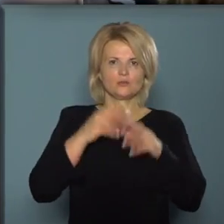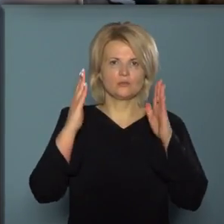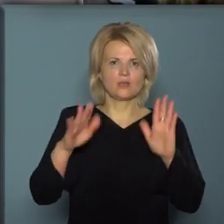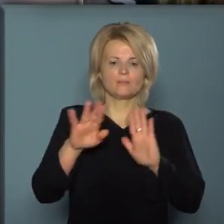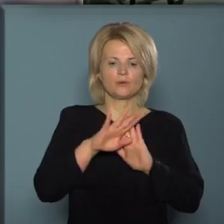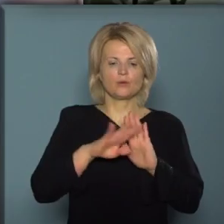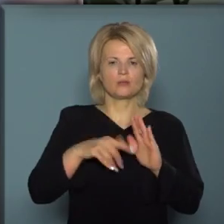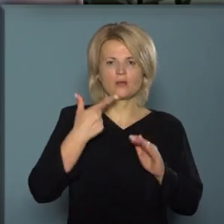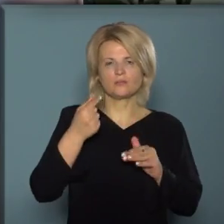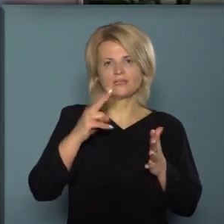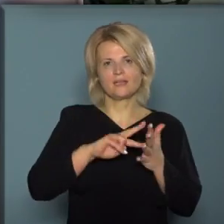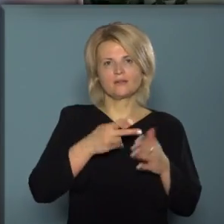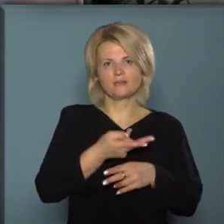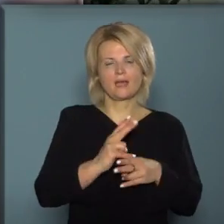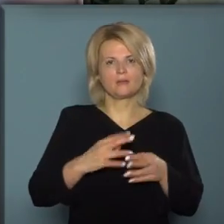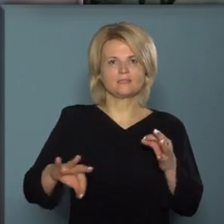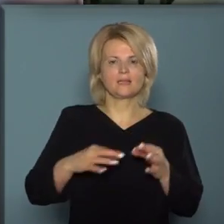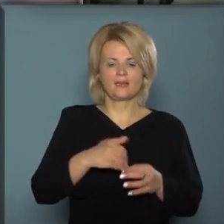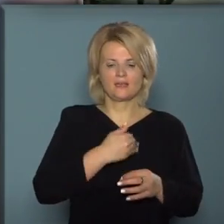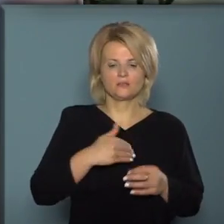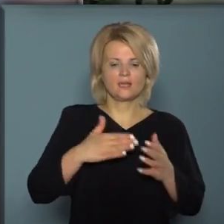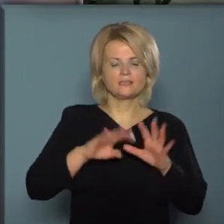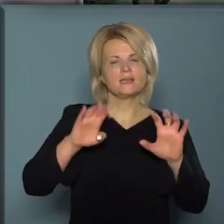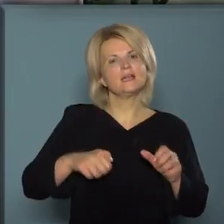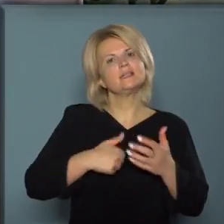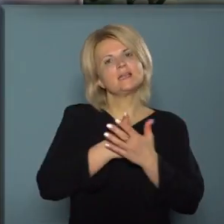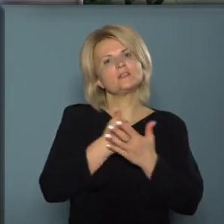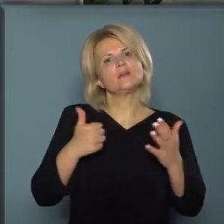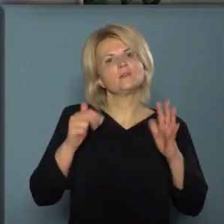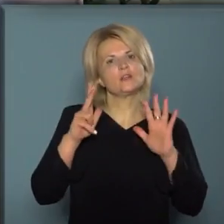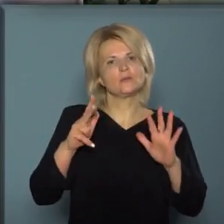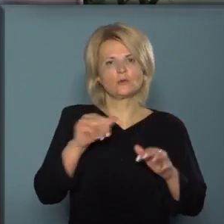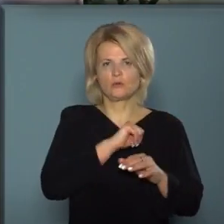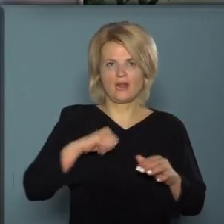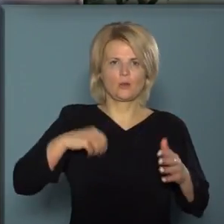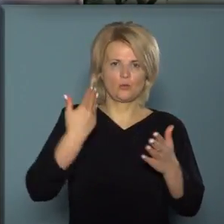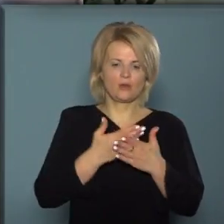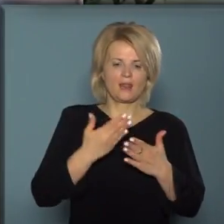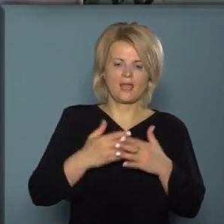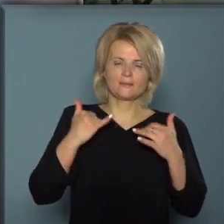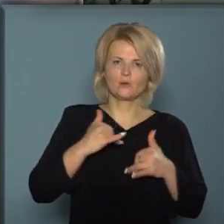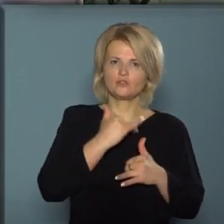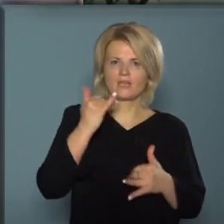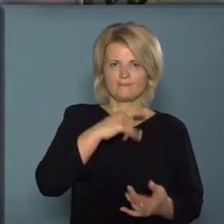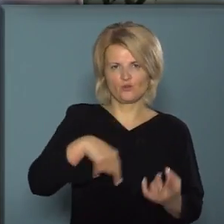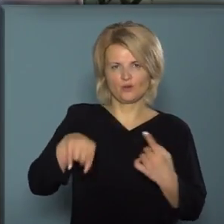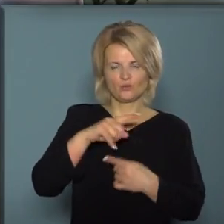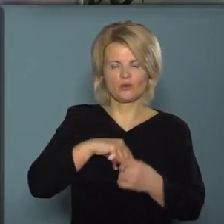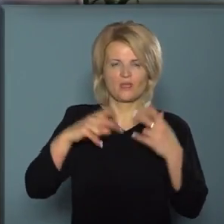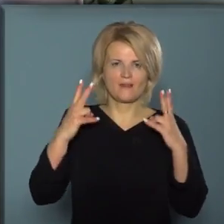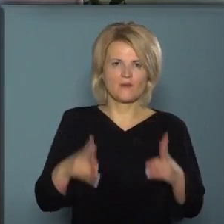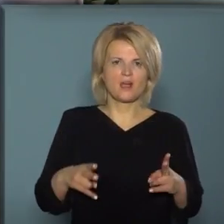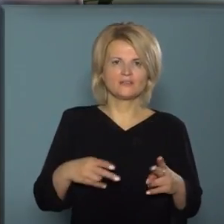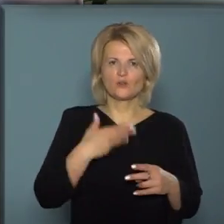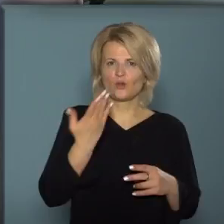programjairól. A 20. kerületi állami zeneiskola 1968-ban önállósult, és hát ennek értünk most egy évfordulójához,